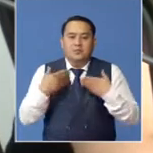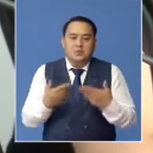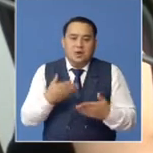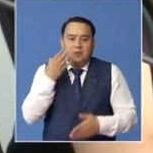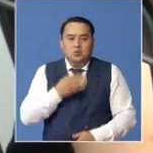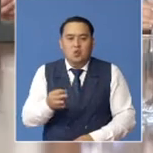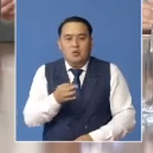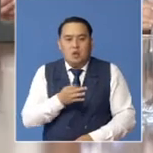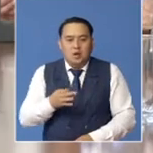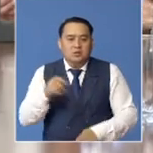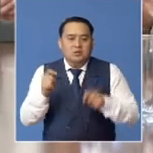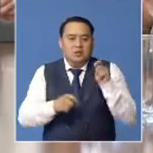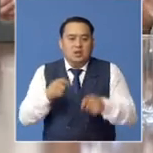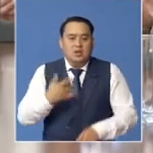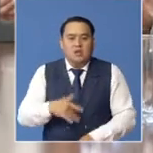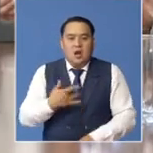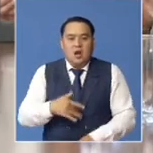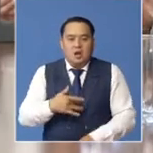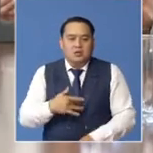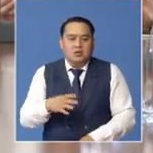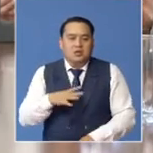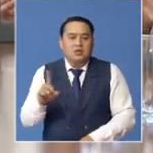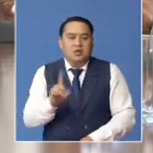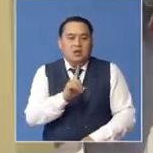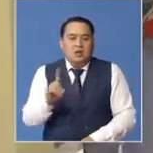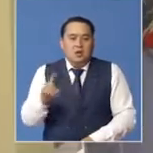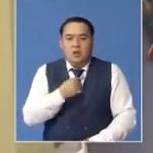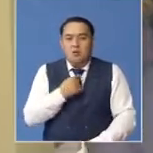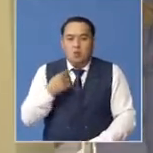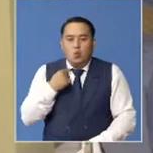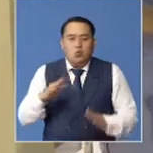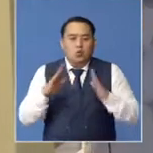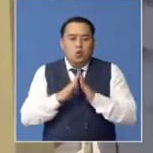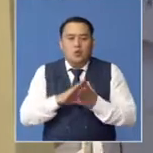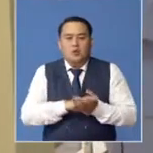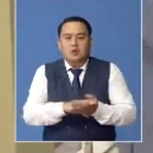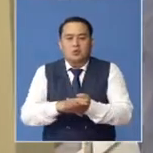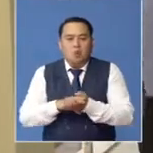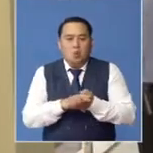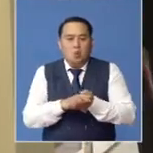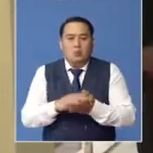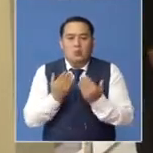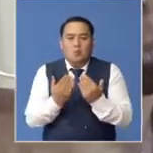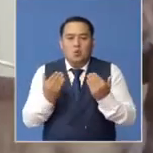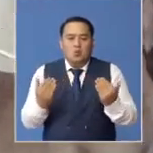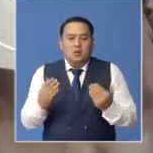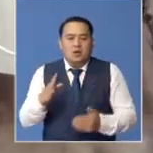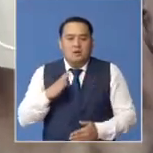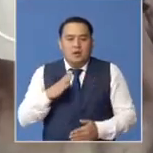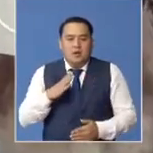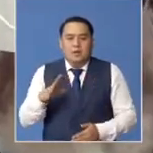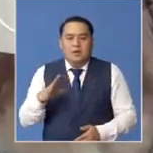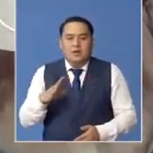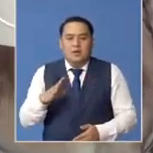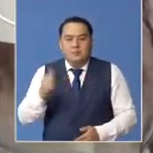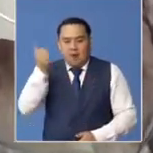в Алматинскую область делегация из Тараза совершила экскурсию по Талдыкурганскому дому дружбы, посетила музей имени Тынышпаева и побыла